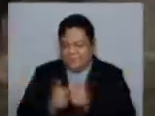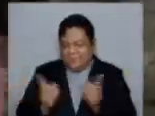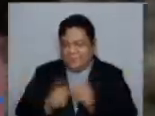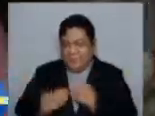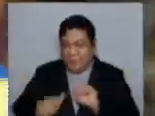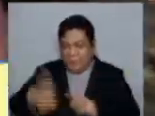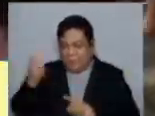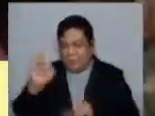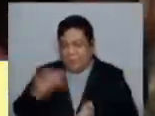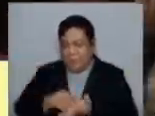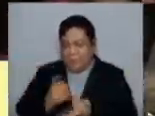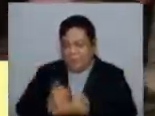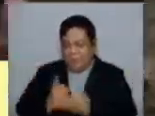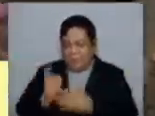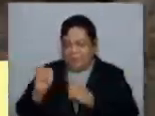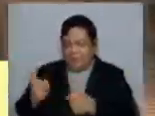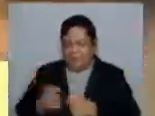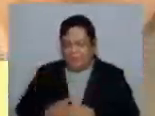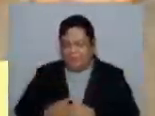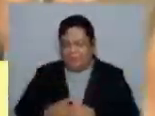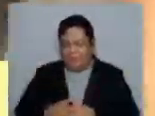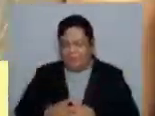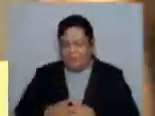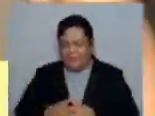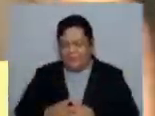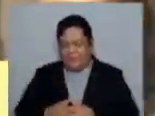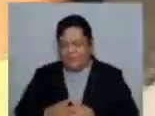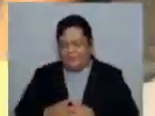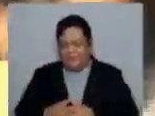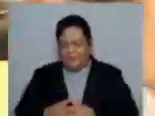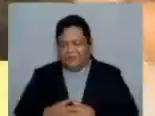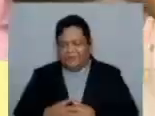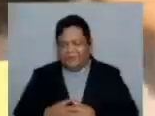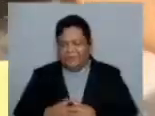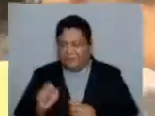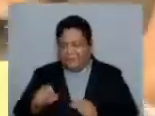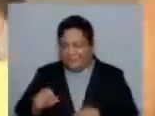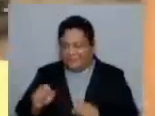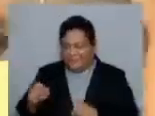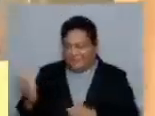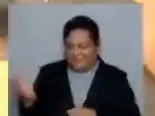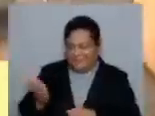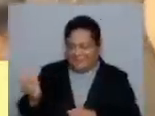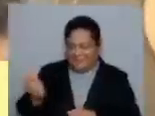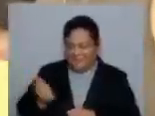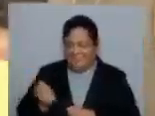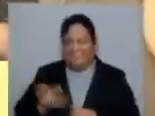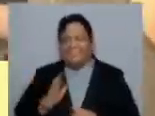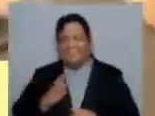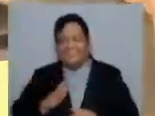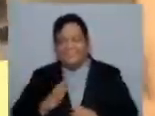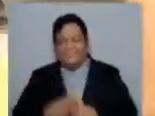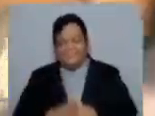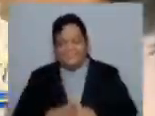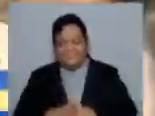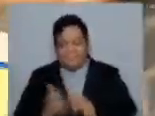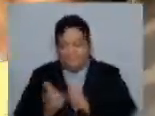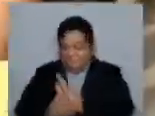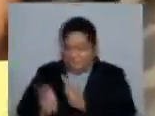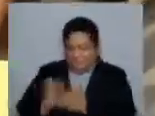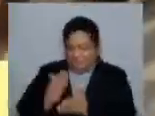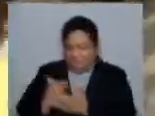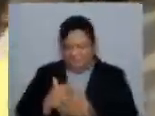pesos! 1,000, dali! Pwede na yan! Hindi na masama! Magaling ka ba sa kanta? Hindi po masyado mo.